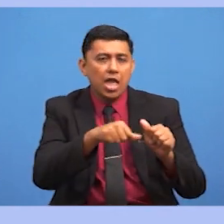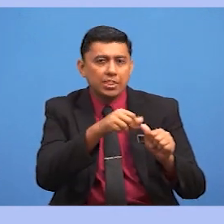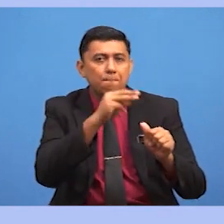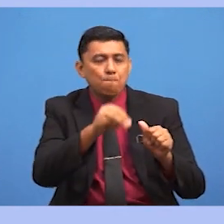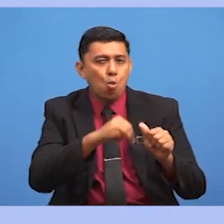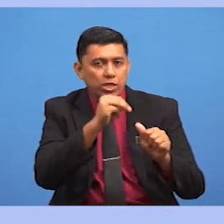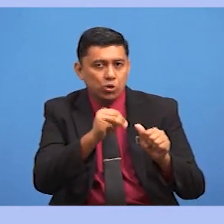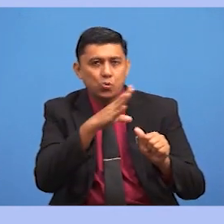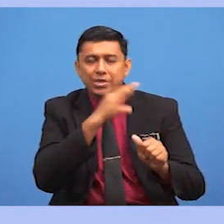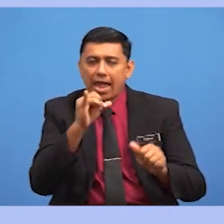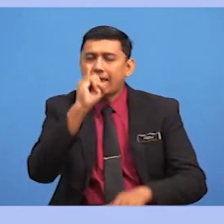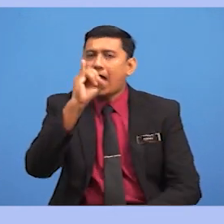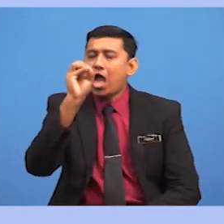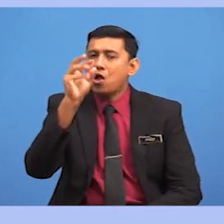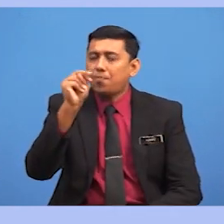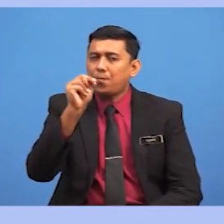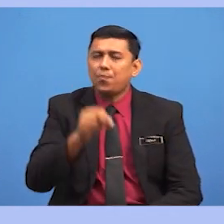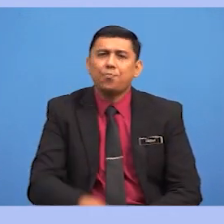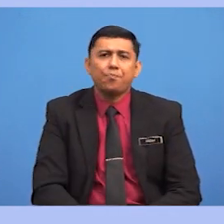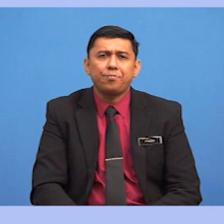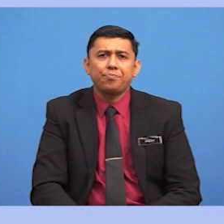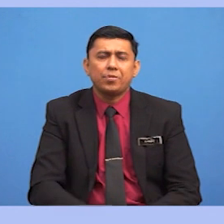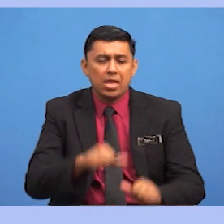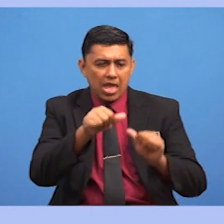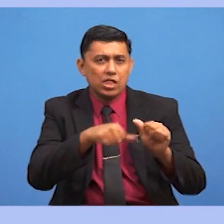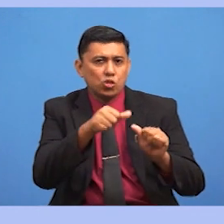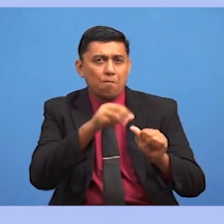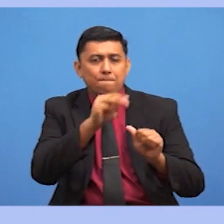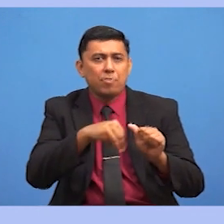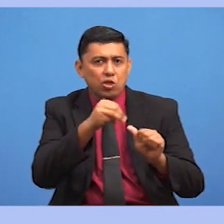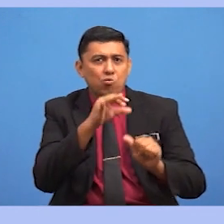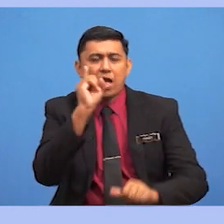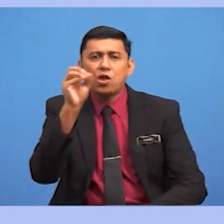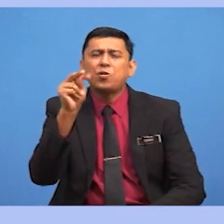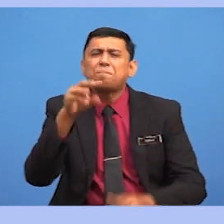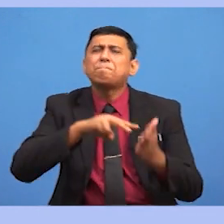ion. Apakah yang dimaksudkan dengan atom, molekul dan ion?